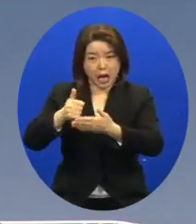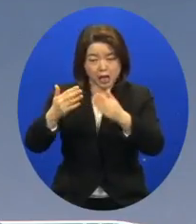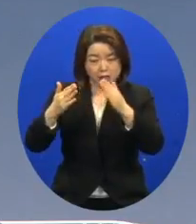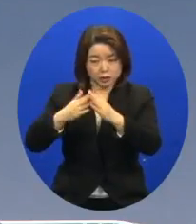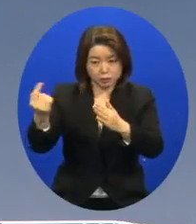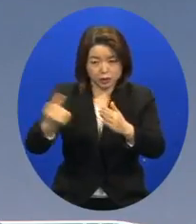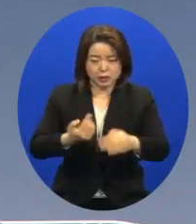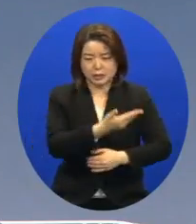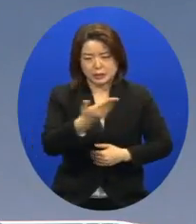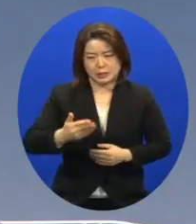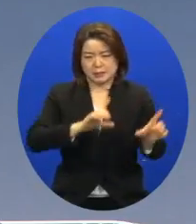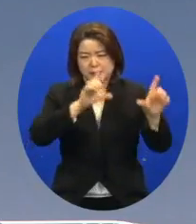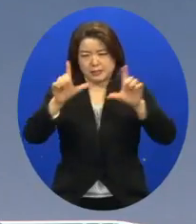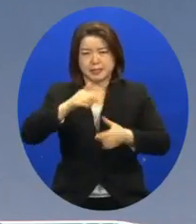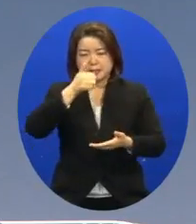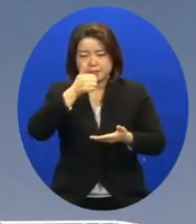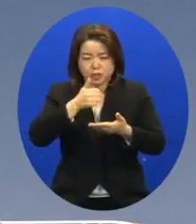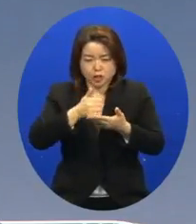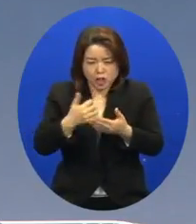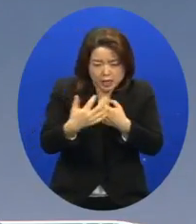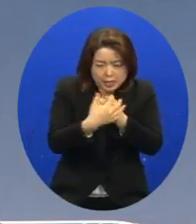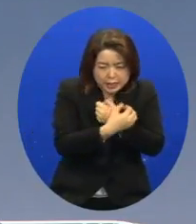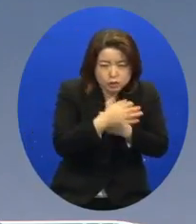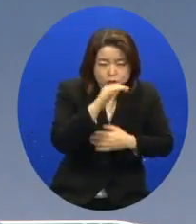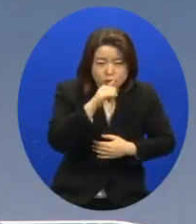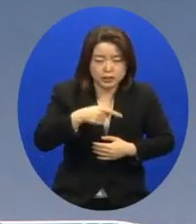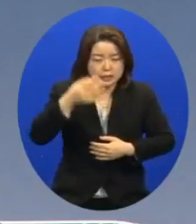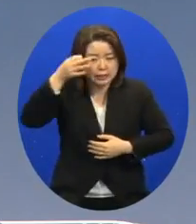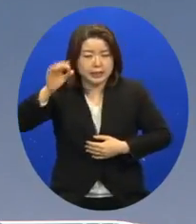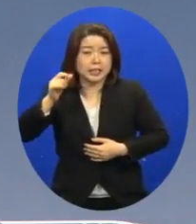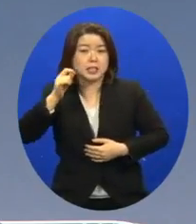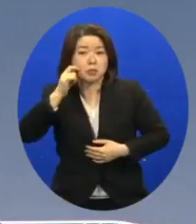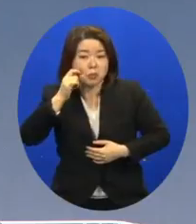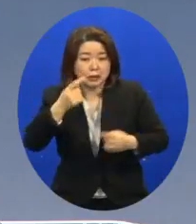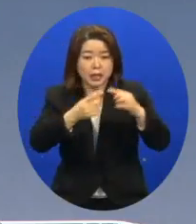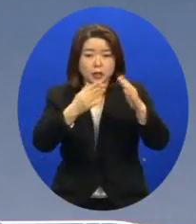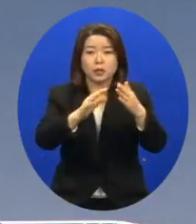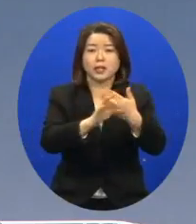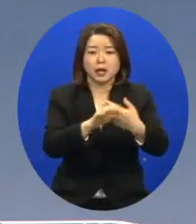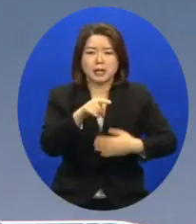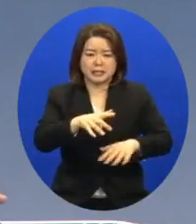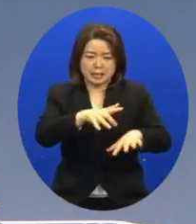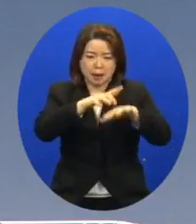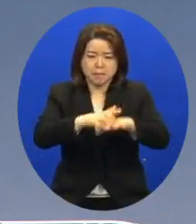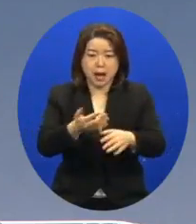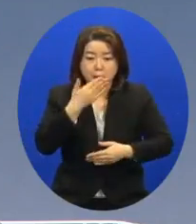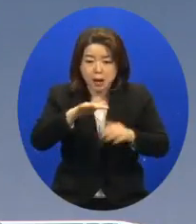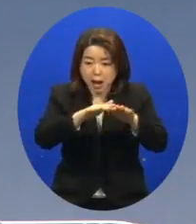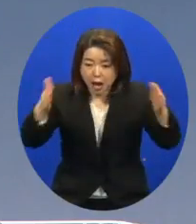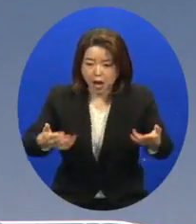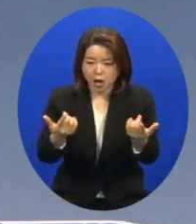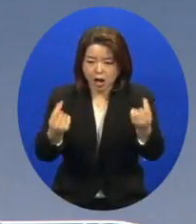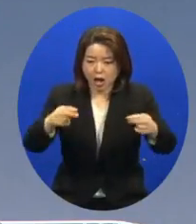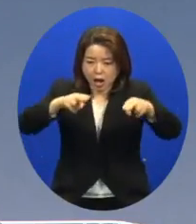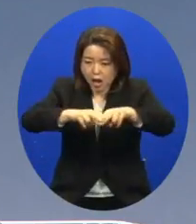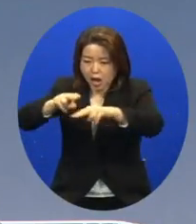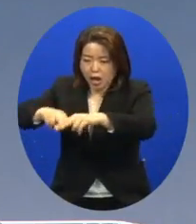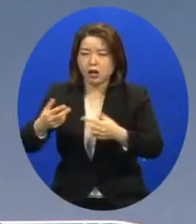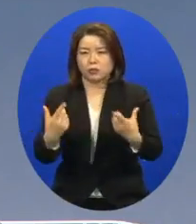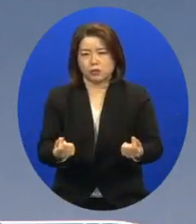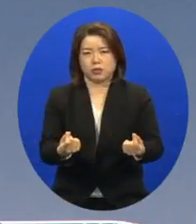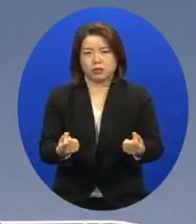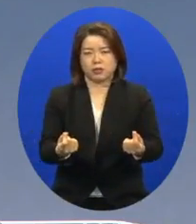삶에 죄를 품고 있는데도 그것을 깨닫게 하지 못하는 교회라면 그것은 마귀들의 식탁에 앉아 있는 것입니다